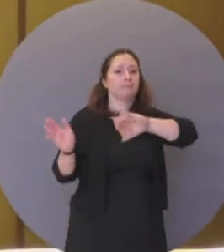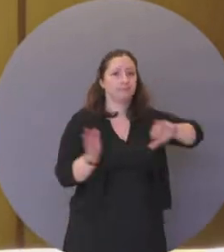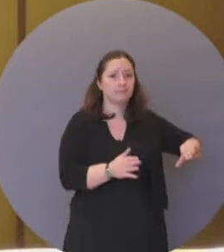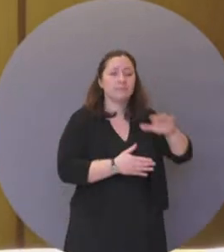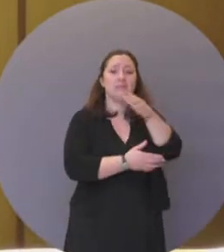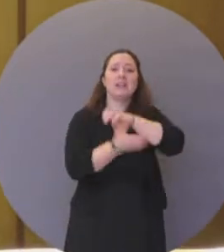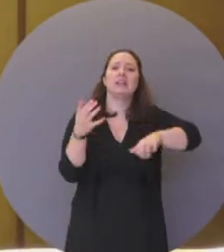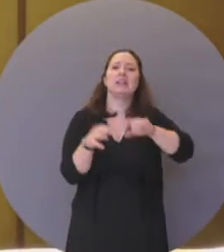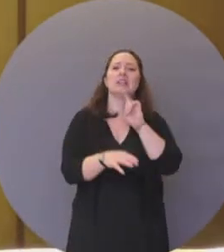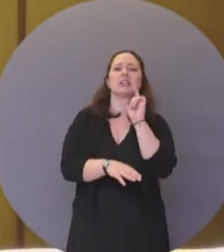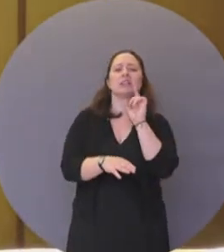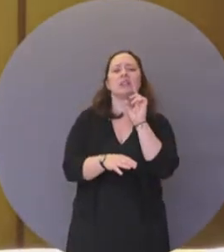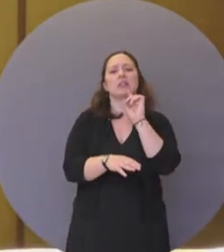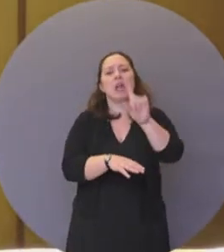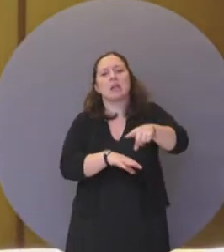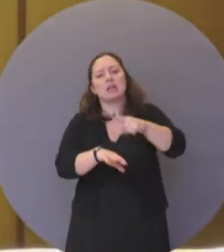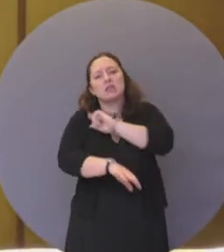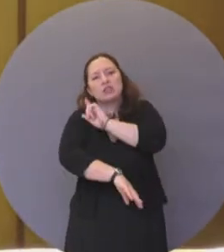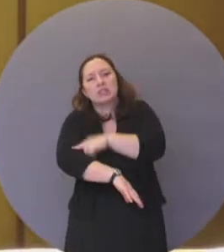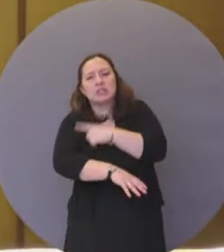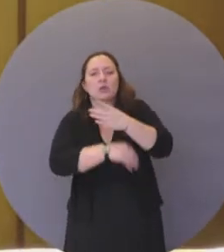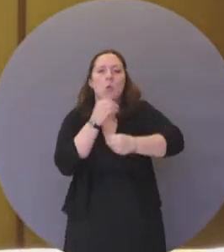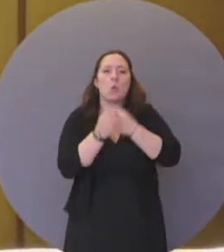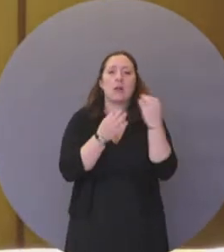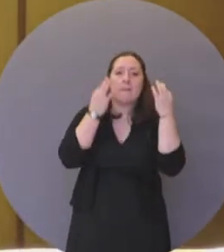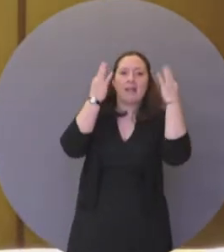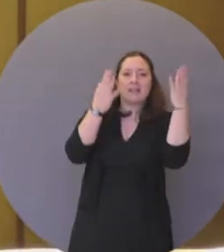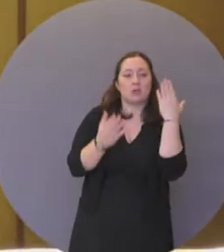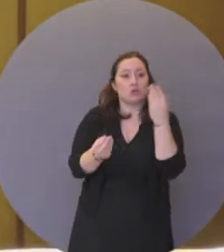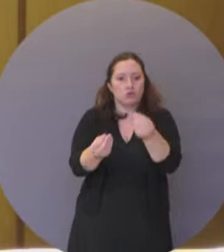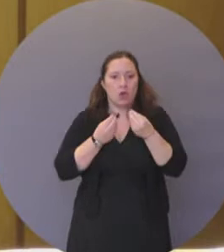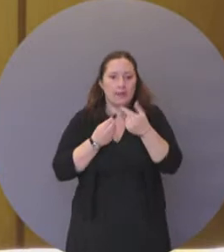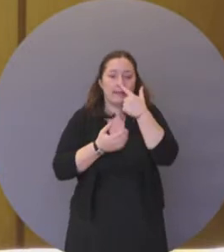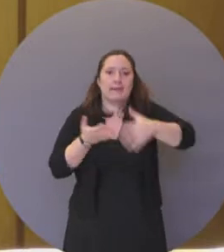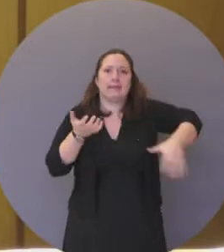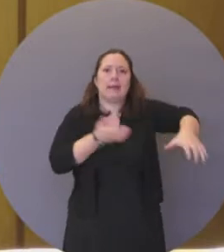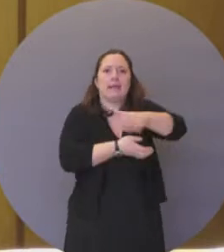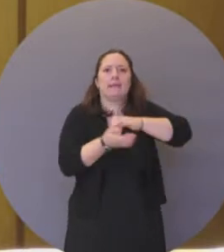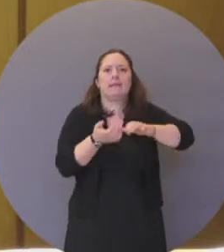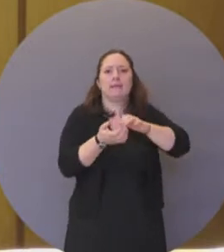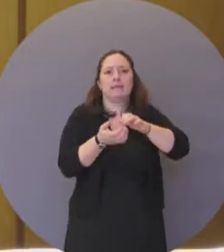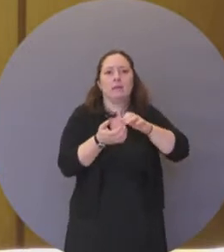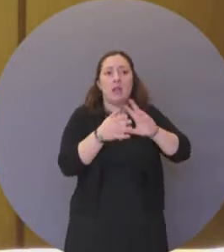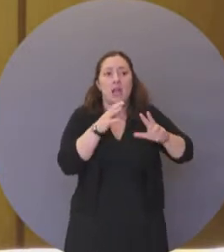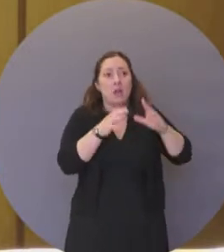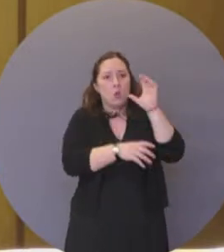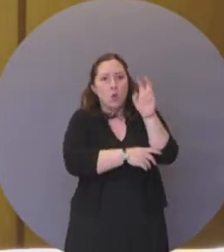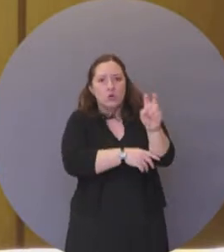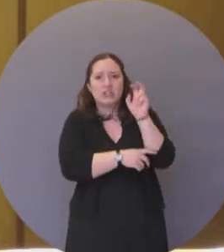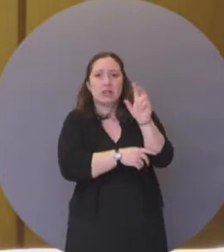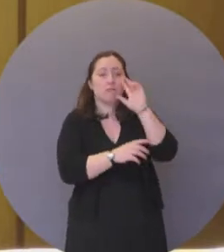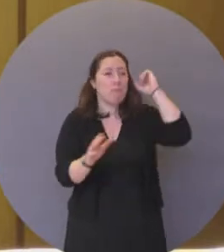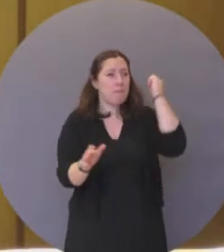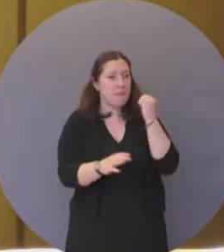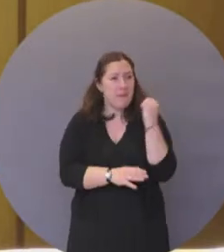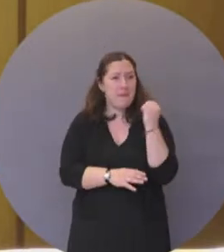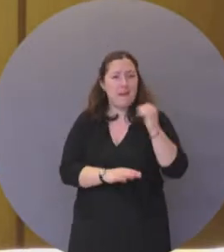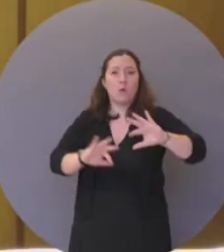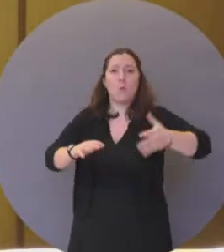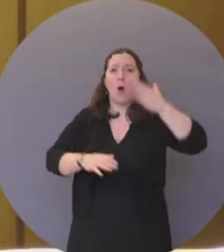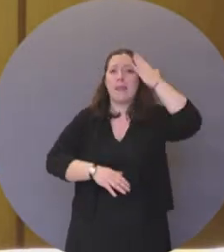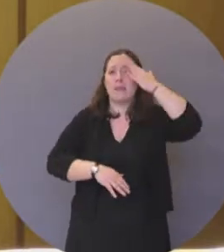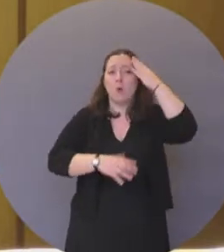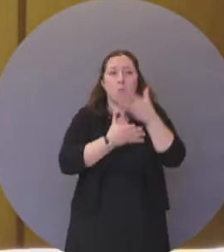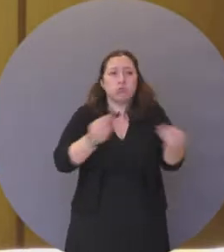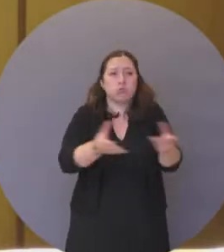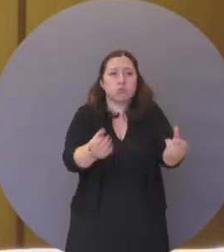ou climatique nous accélérions la crise écologique et notamment la chute de la biodiversité ce que compte d'ailleurs faire le